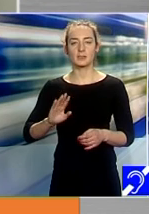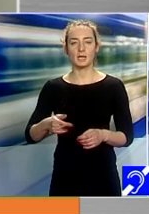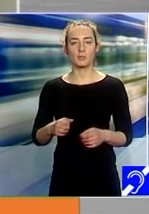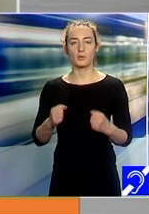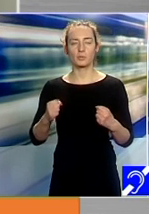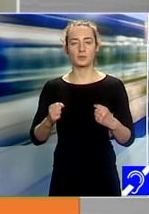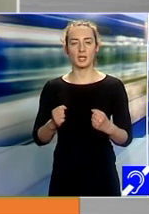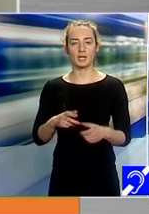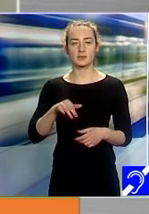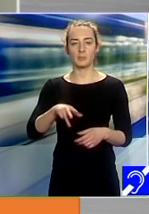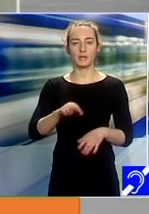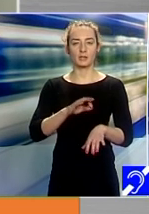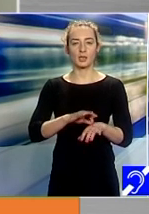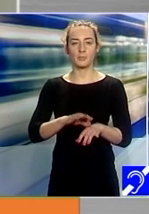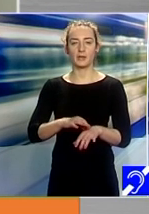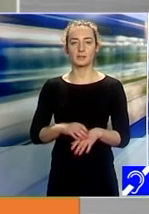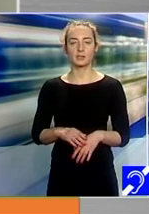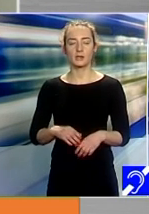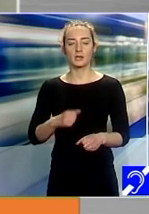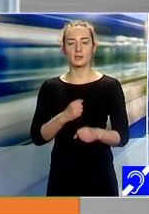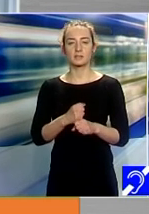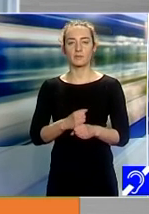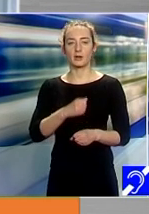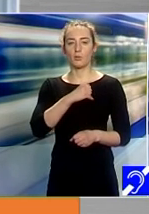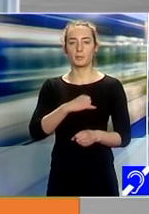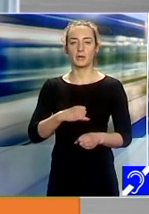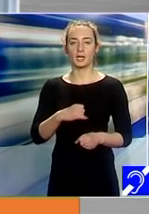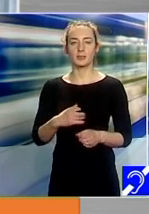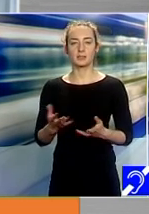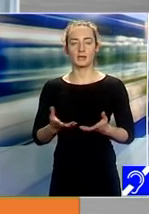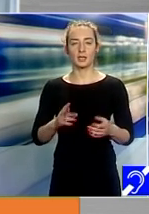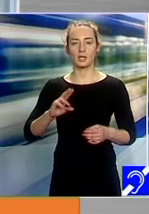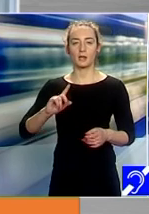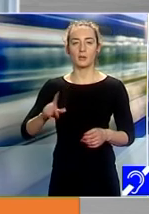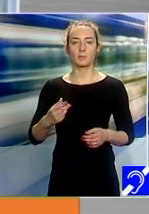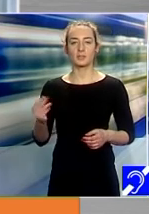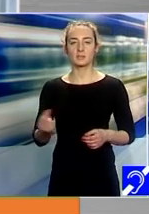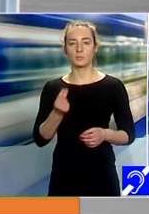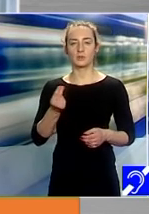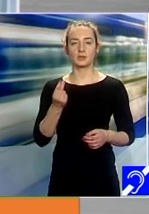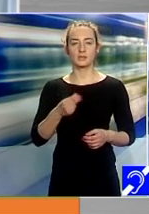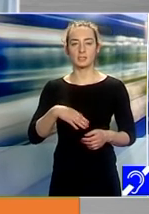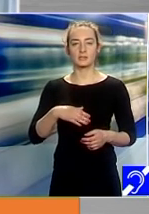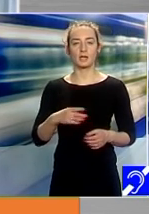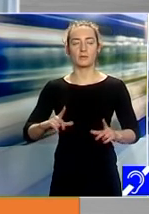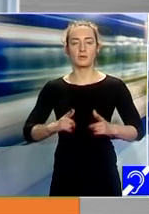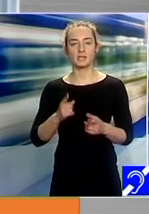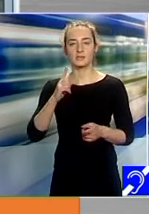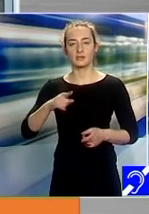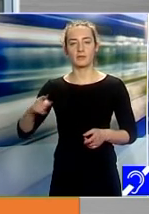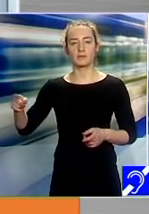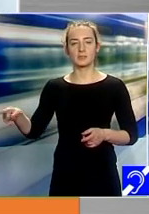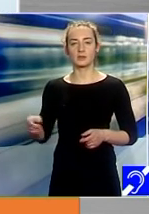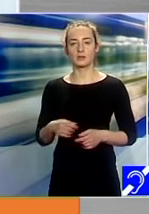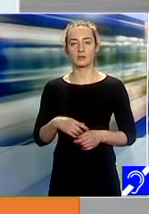să efectueze această operație care realmente le poate îmbunătăți viața de zi cu zi. Vă mulțumesc foarte mult